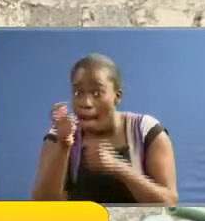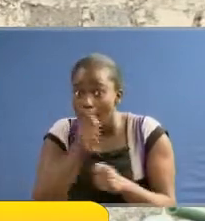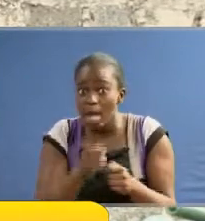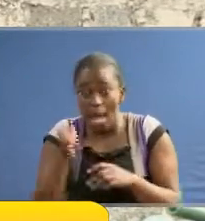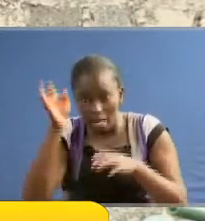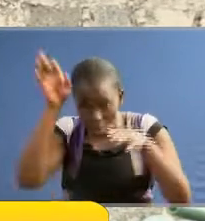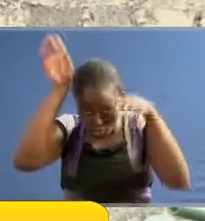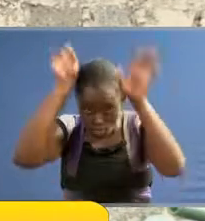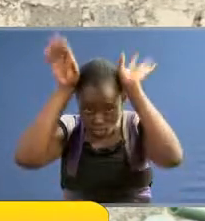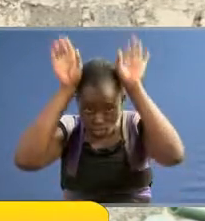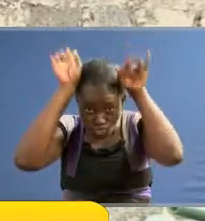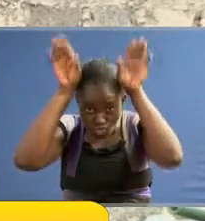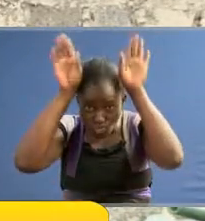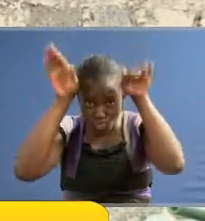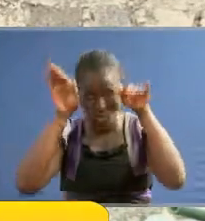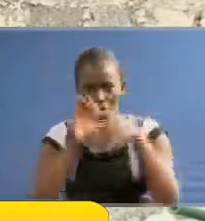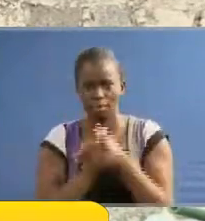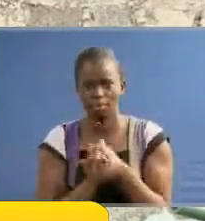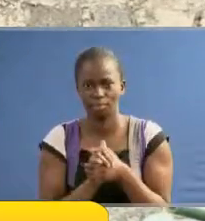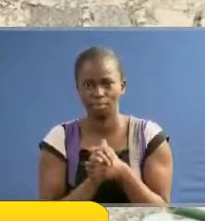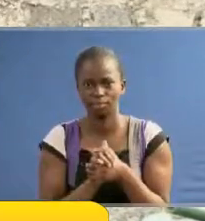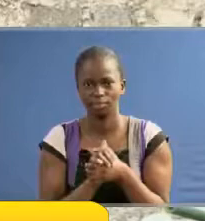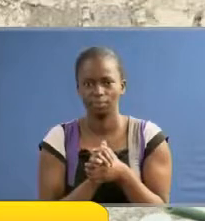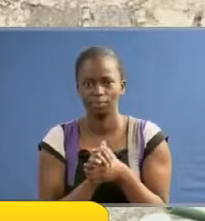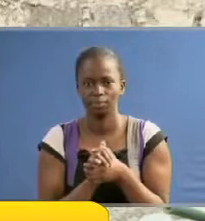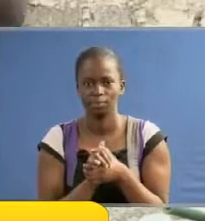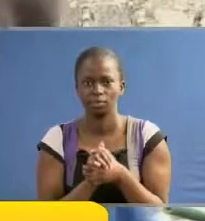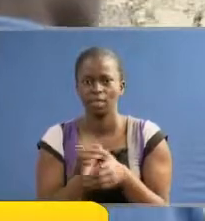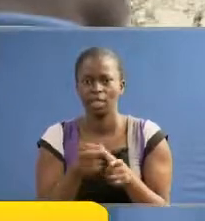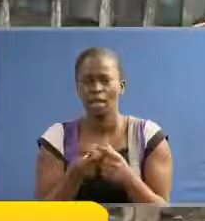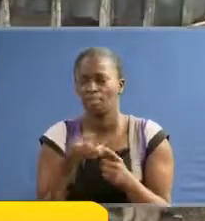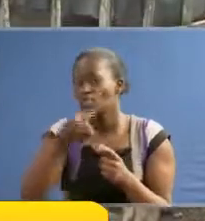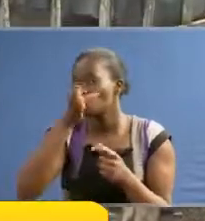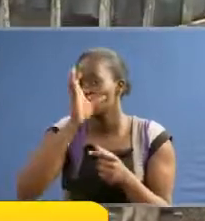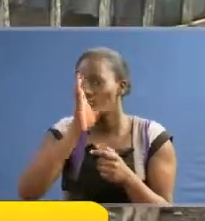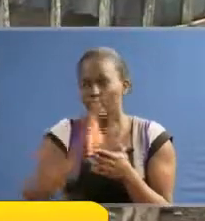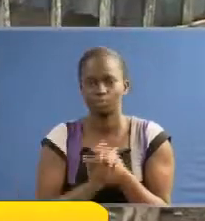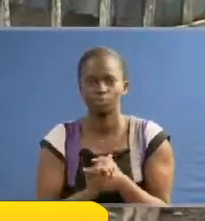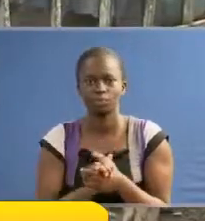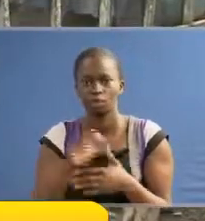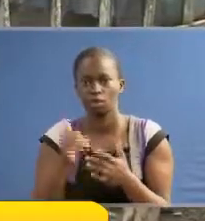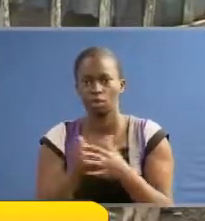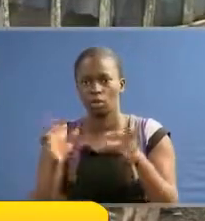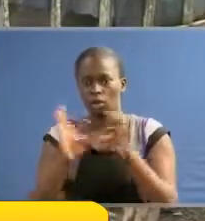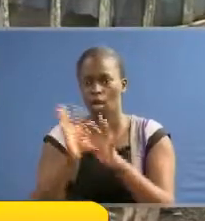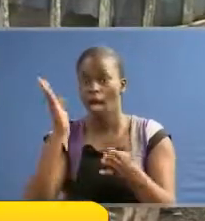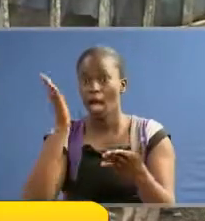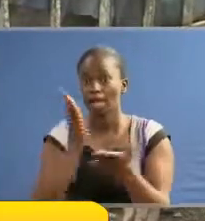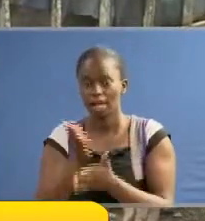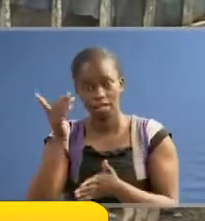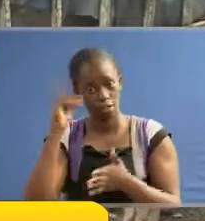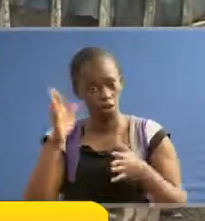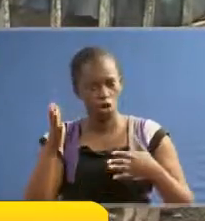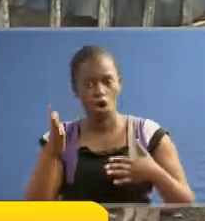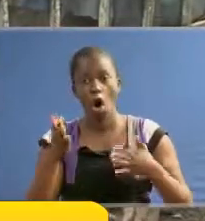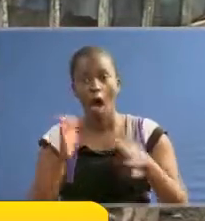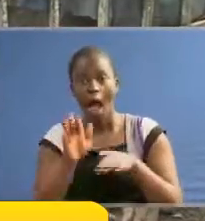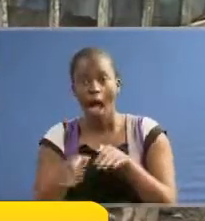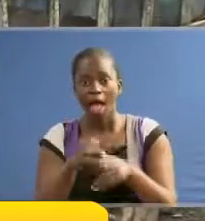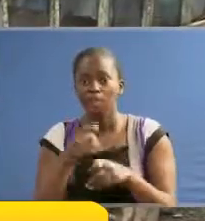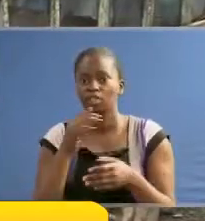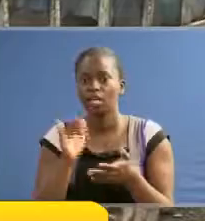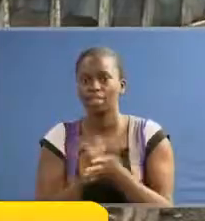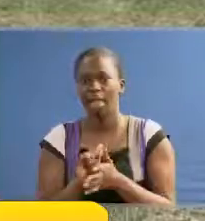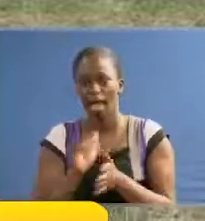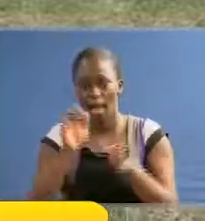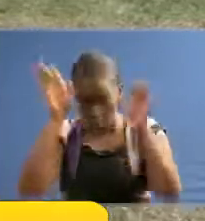Upi? Akanijamzia. Nikagunywa. Muungano wa haki za wanyama huku Kenya umedai kuwa